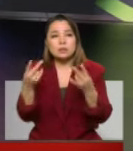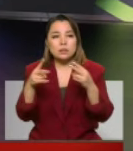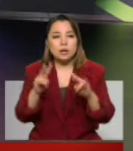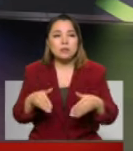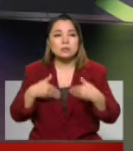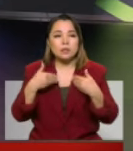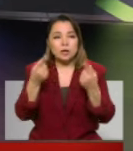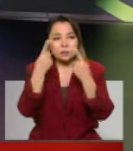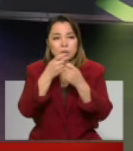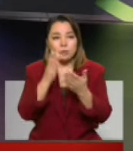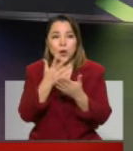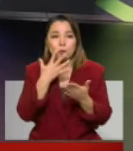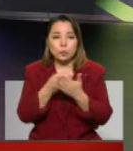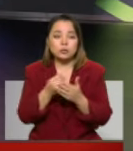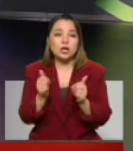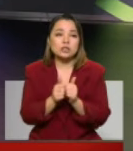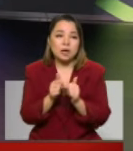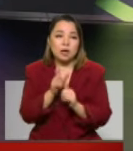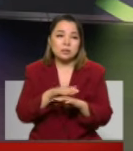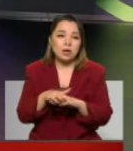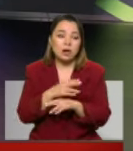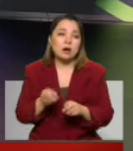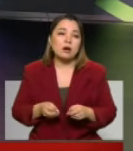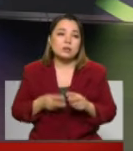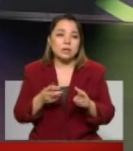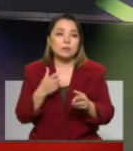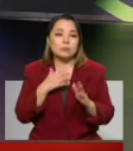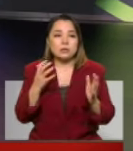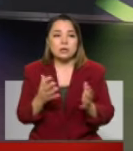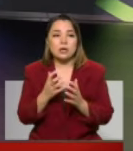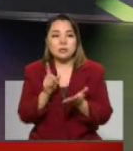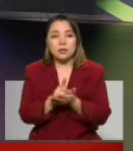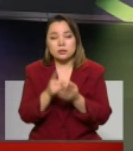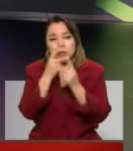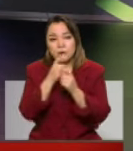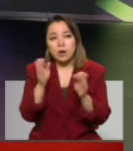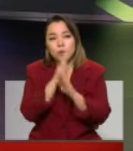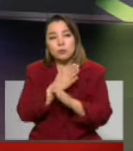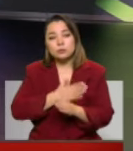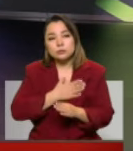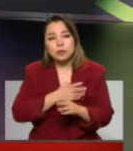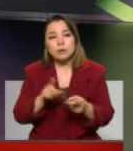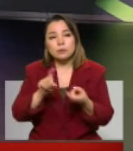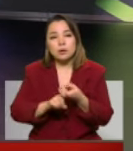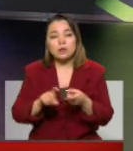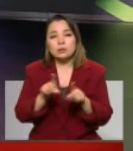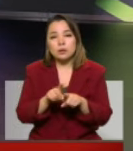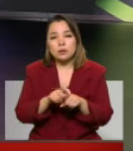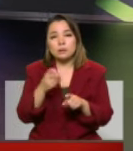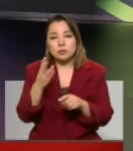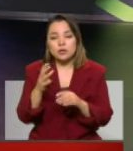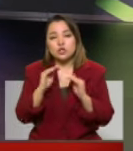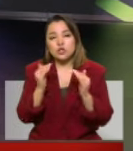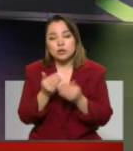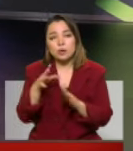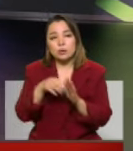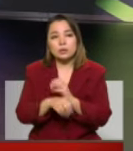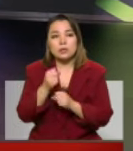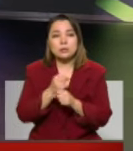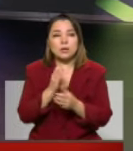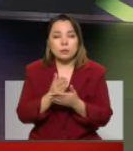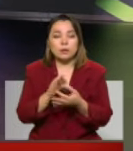шақырады. Өзіңізді және жақындарыңызды қауіп-қатерден сақтаңыз дейді. Ауа райының құбылмалы болуына орай бірқатар шектеулер